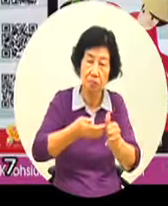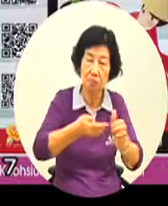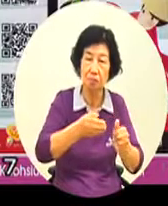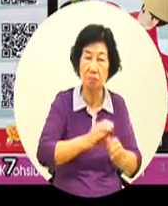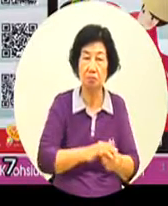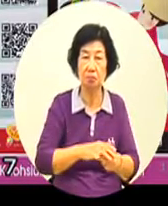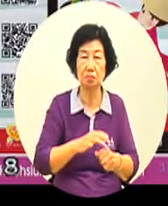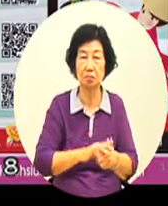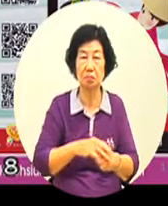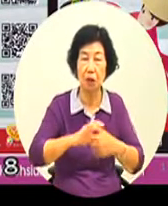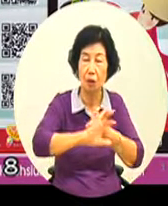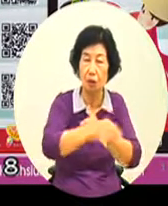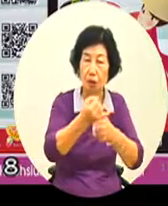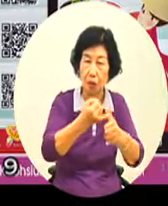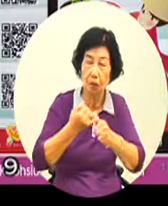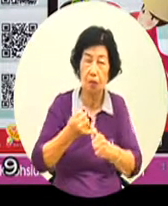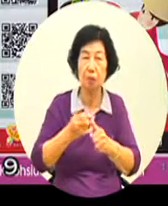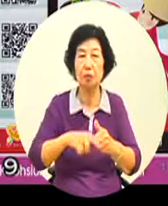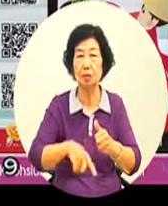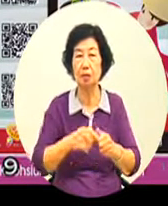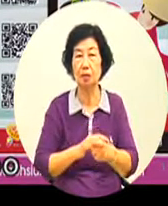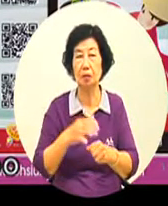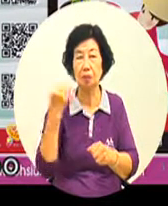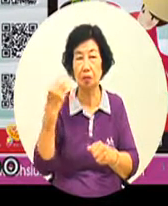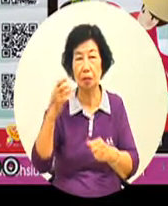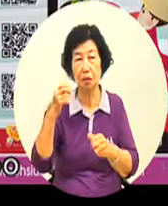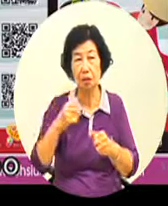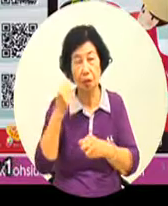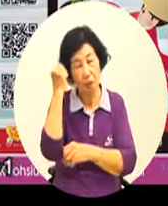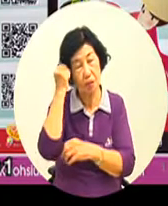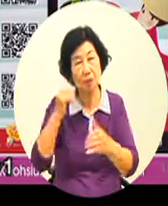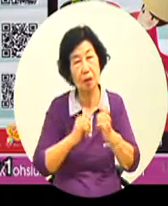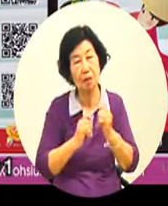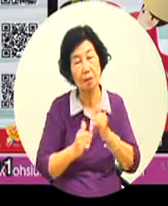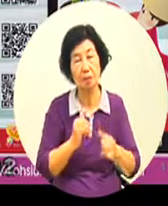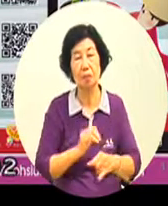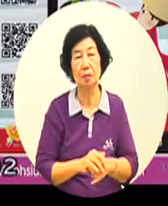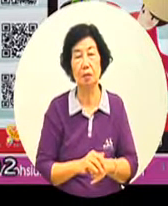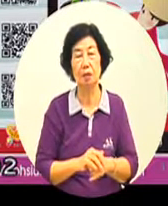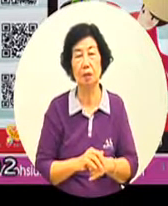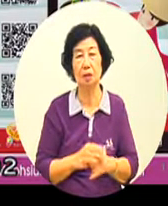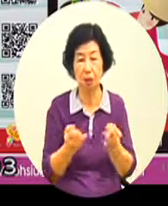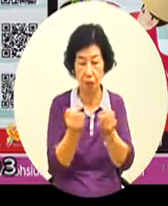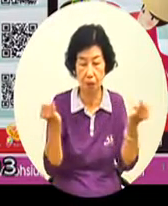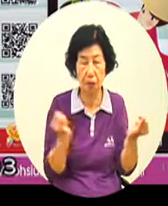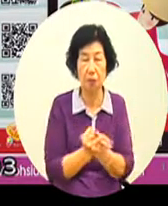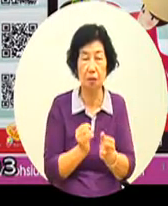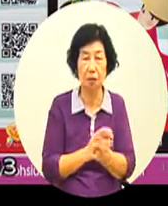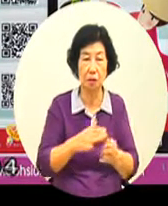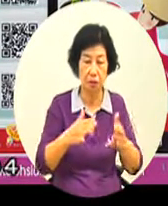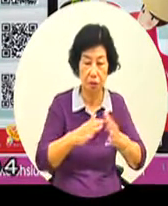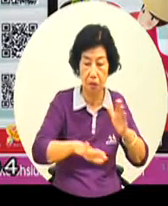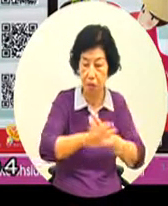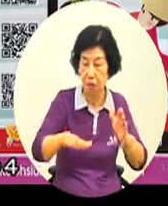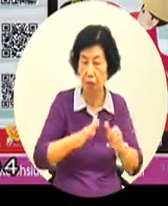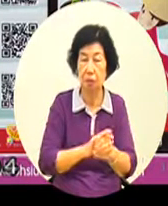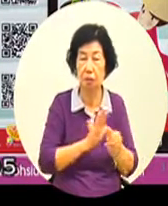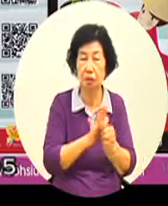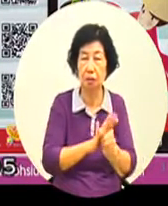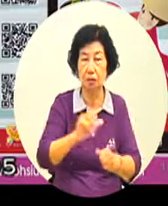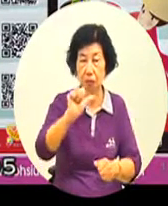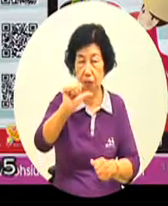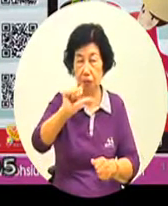新住民的部分，我们也有针对新住民 的家庭服务，我们有五个家庭